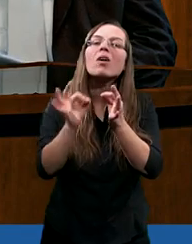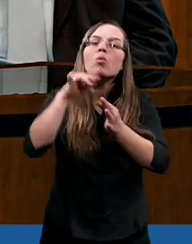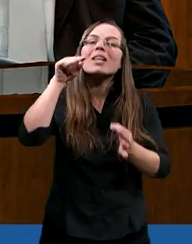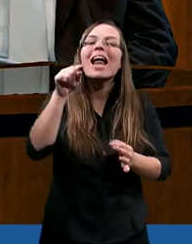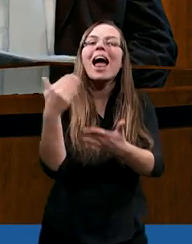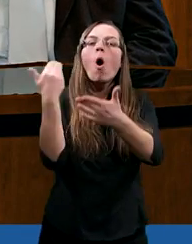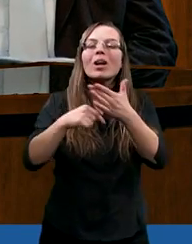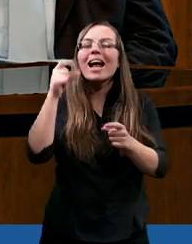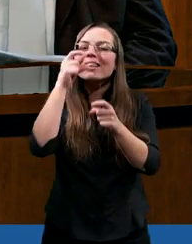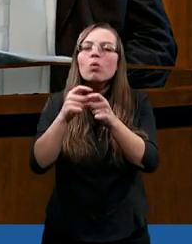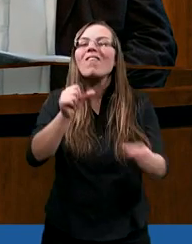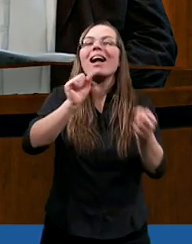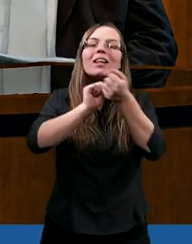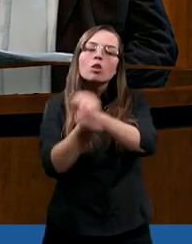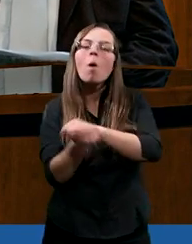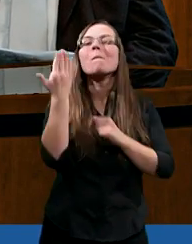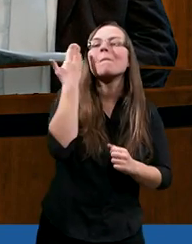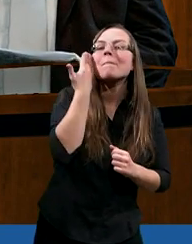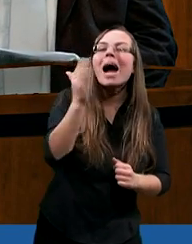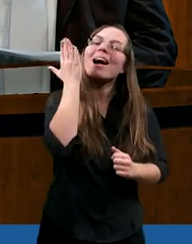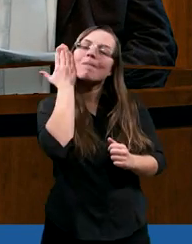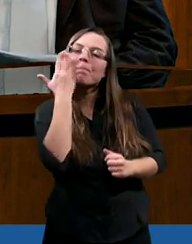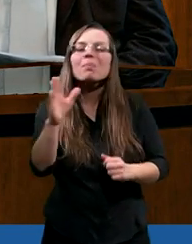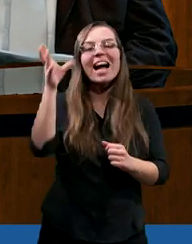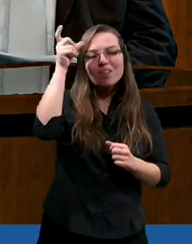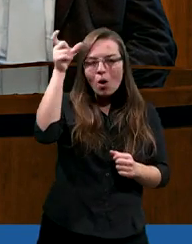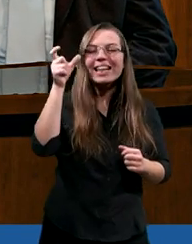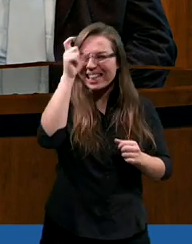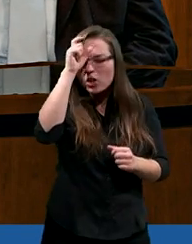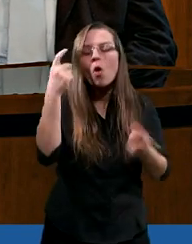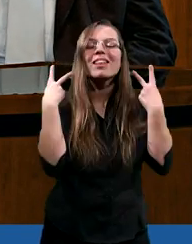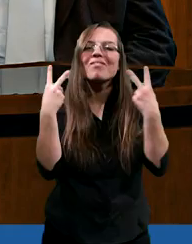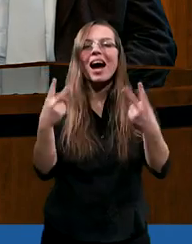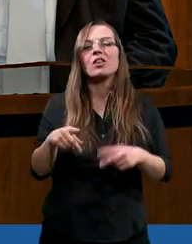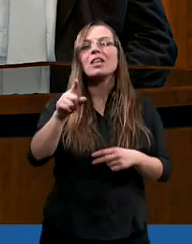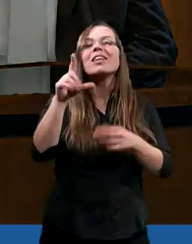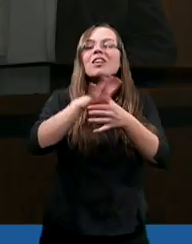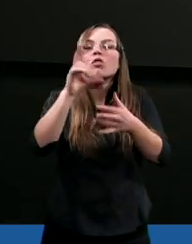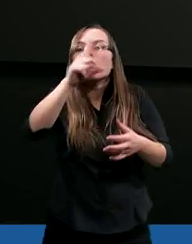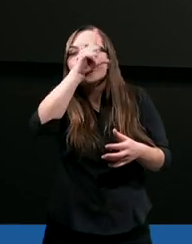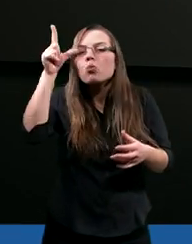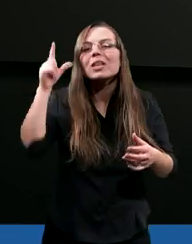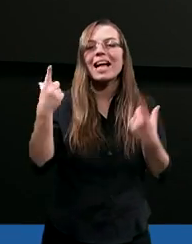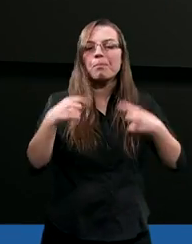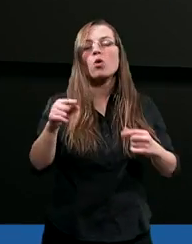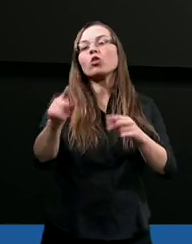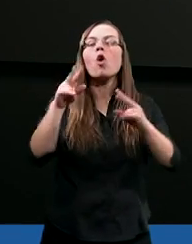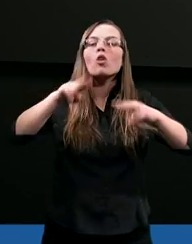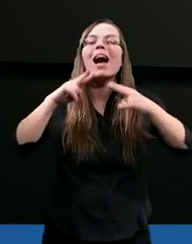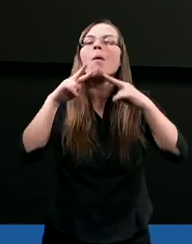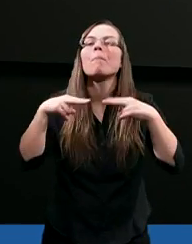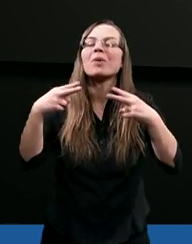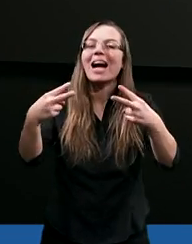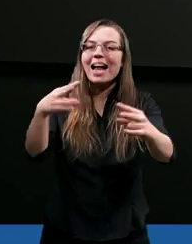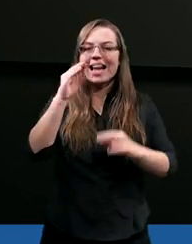ostatnie słowa są bardzo istotne, że nie z woli ludzkiej zostało to przekazane,